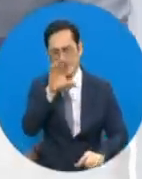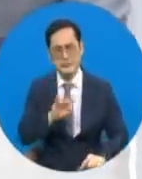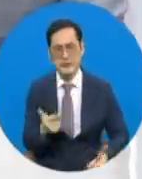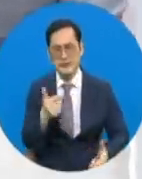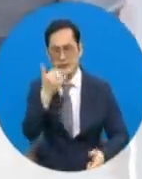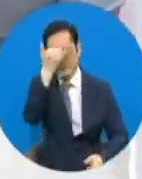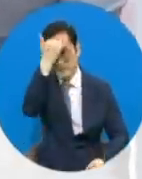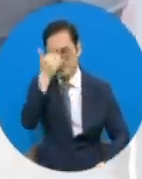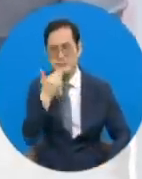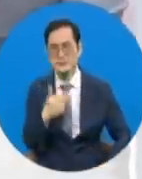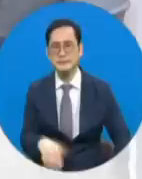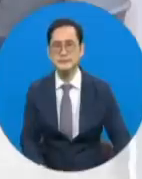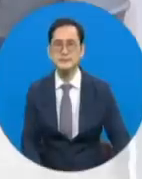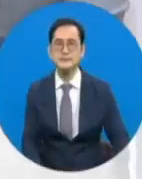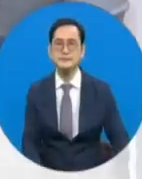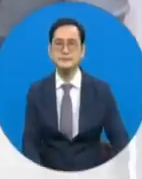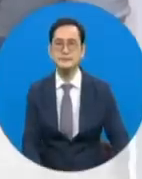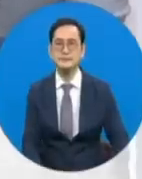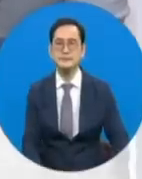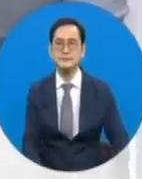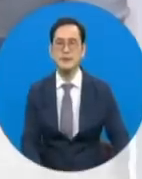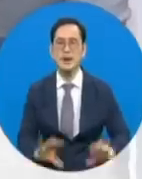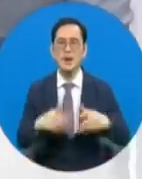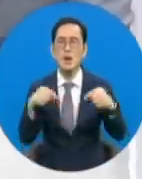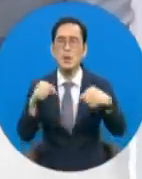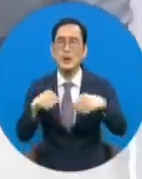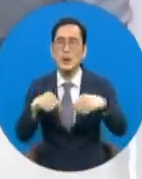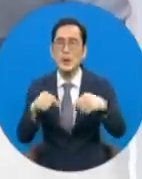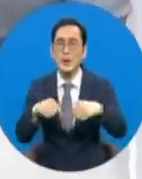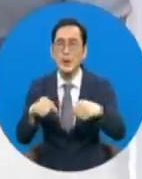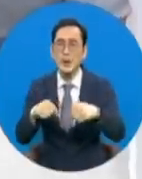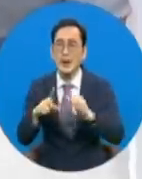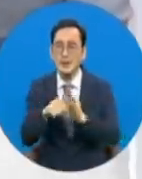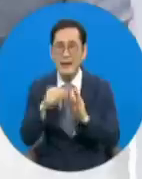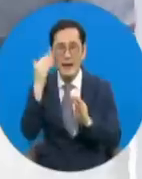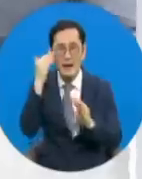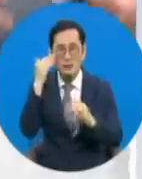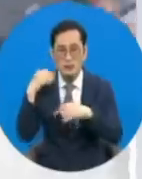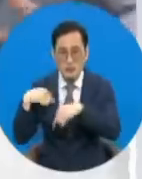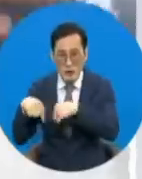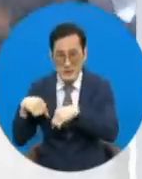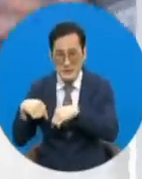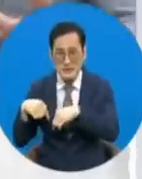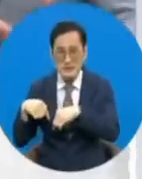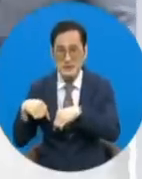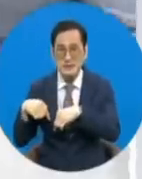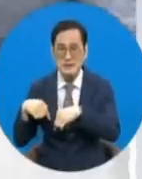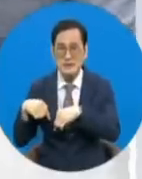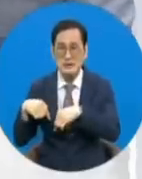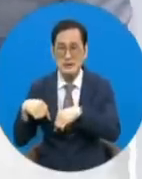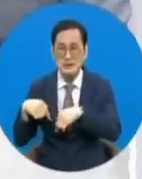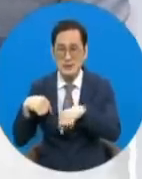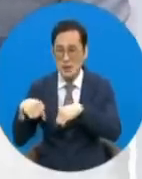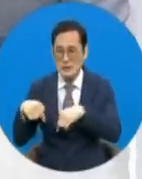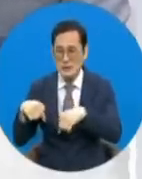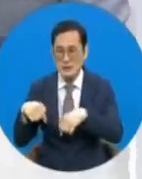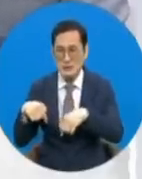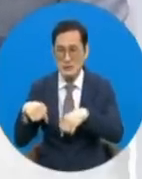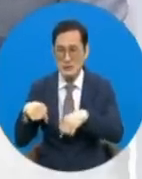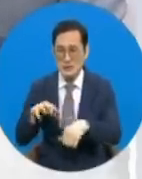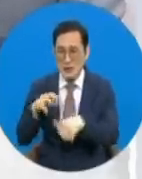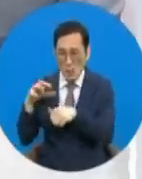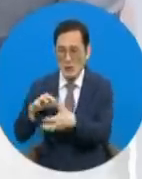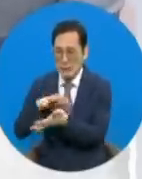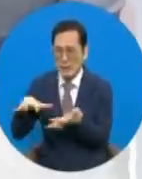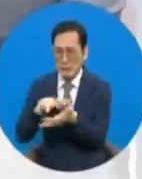반증이기 때문에 제발 외교 문제만큼은 국내 정치와 이렇게 같이 섞지 말았으면 좋겠다는 게